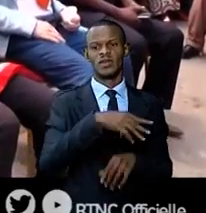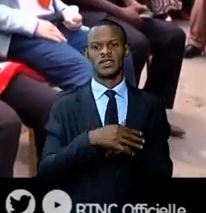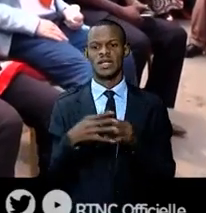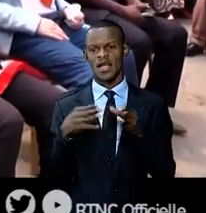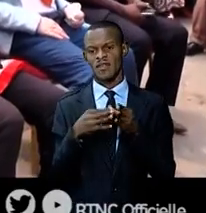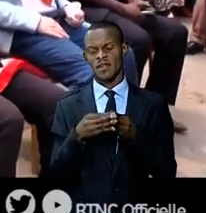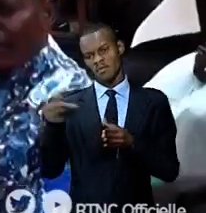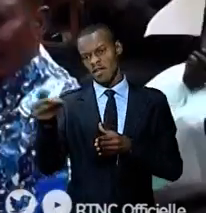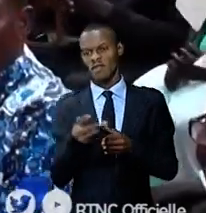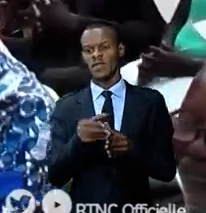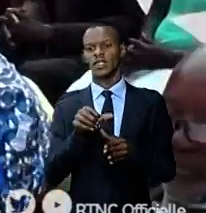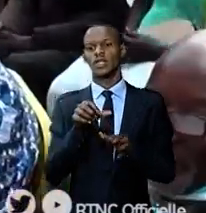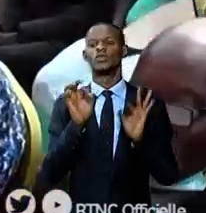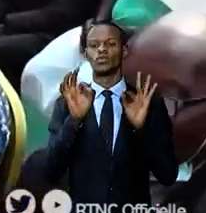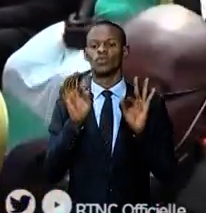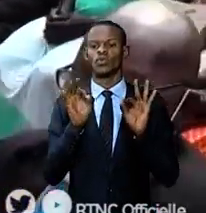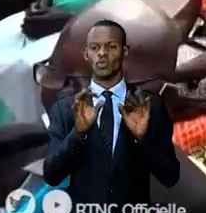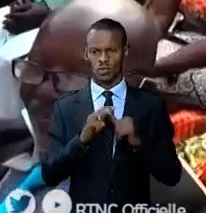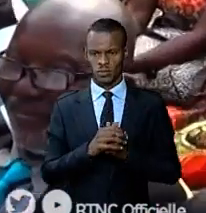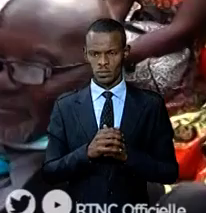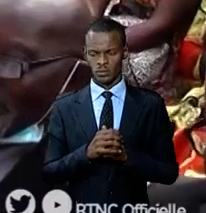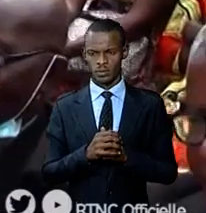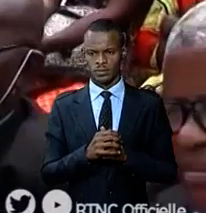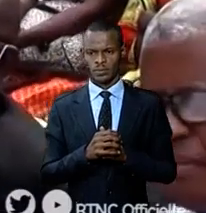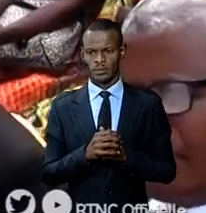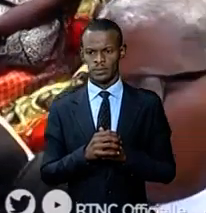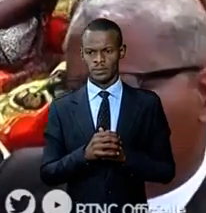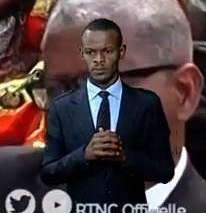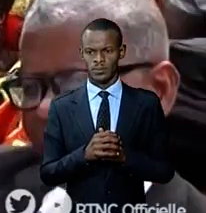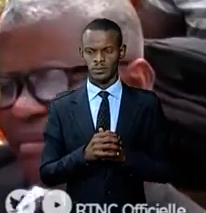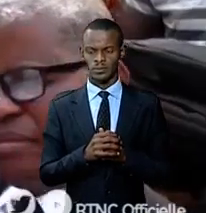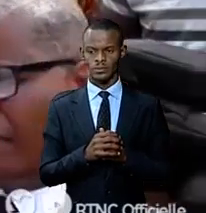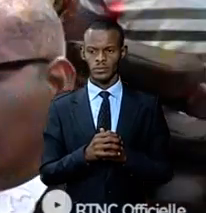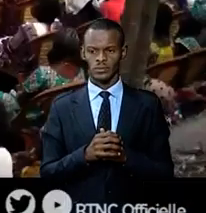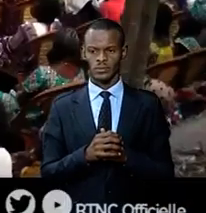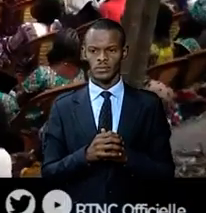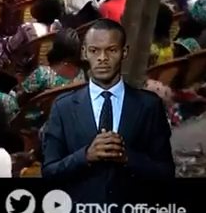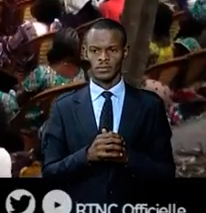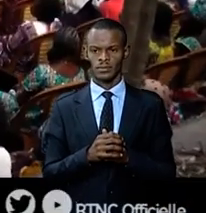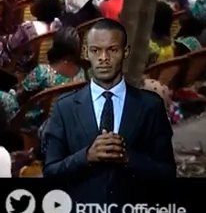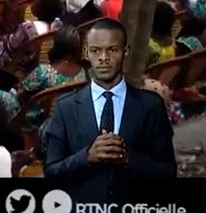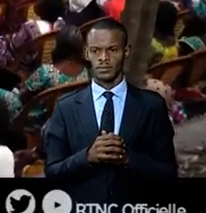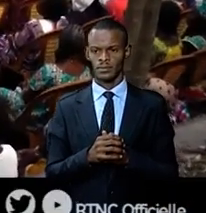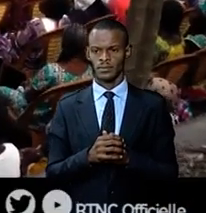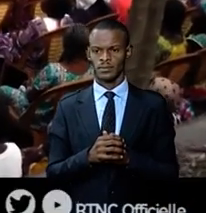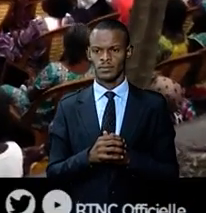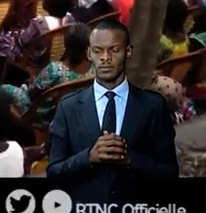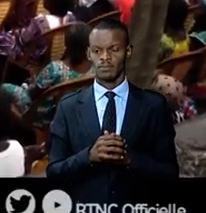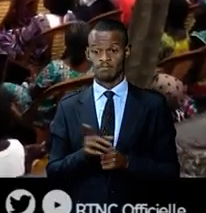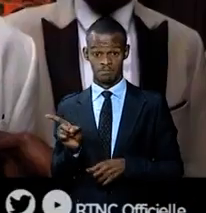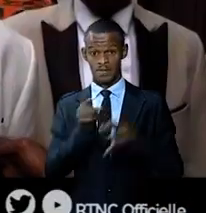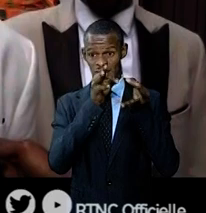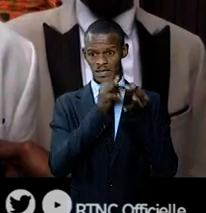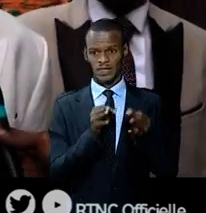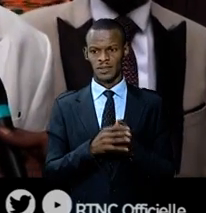des présidents des partis politiques alliés au Rassemblement démocratique pour les saluts de la République. Nous sortons d'un sommeil parce que nous avons été absents